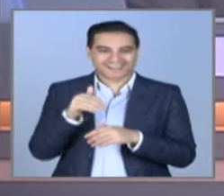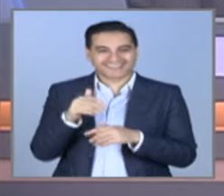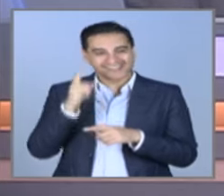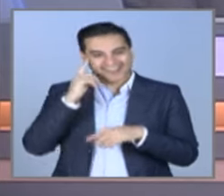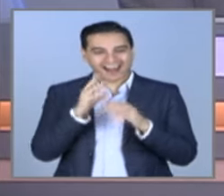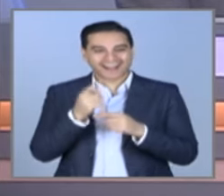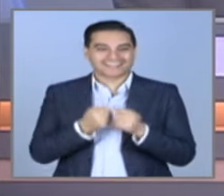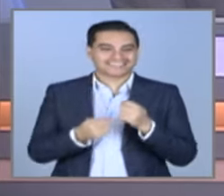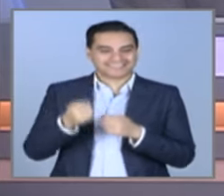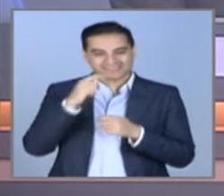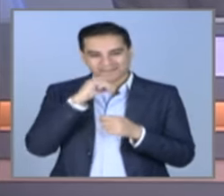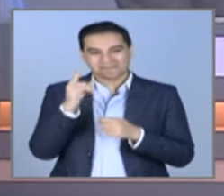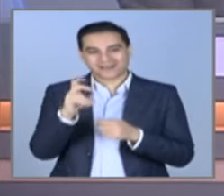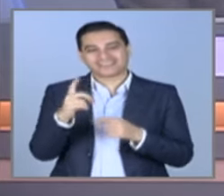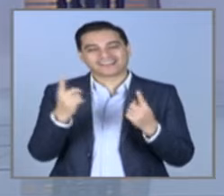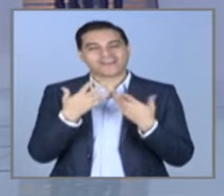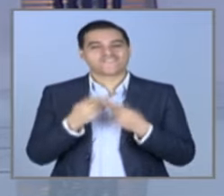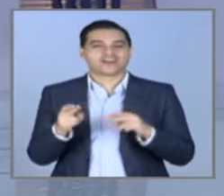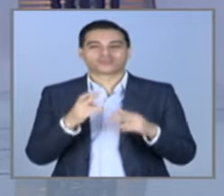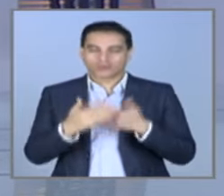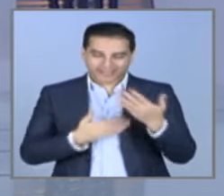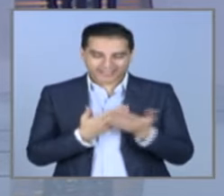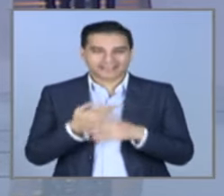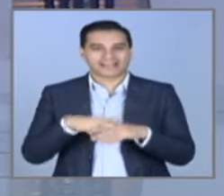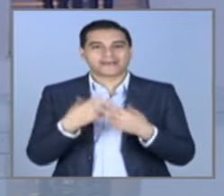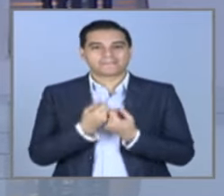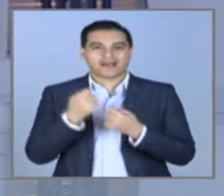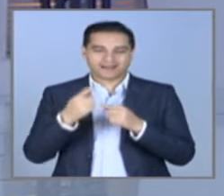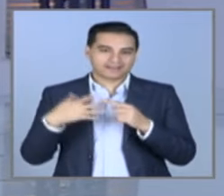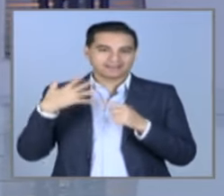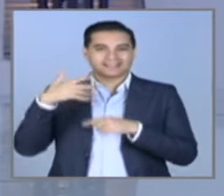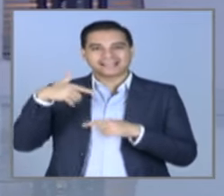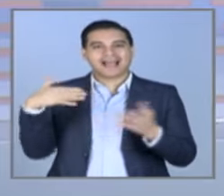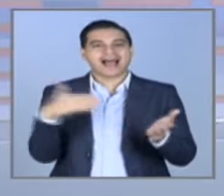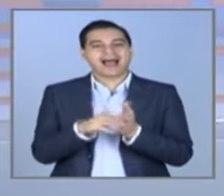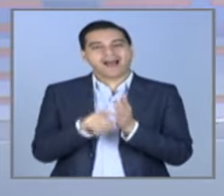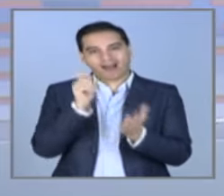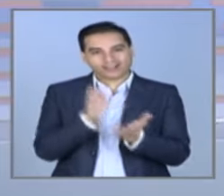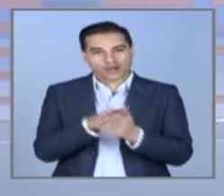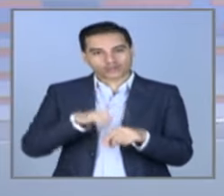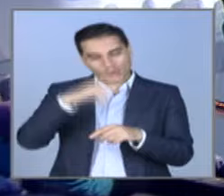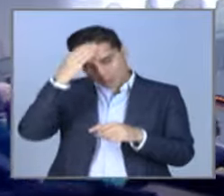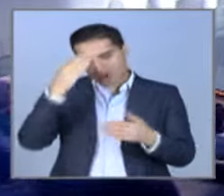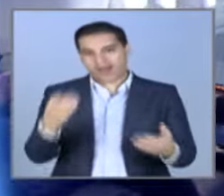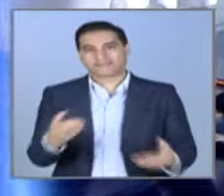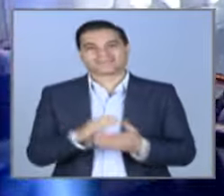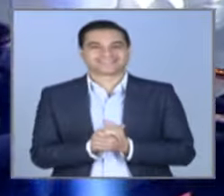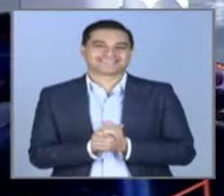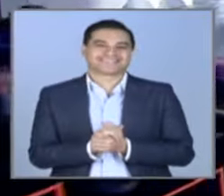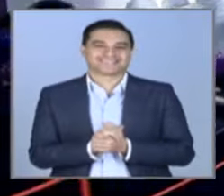اصلا. هنخرج فاصل وهنرجع مره تانية مع اخر فقره، فقره عجله الحظ والعباقره.